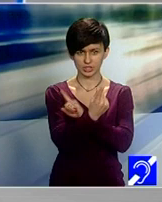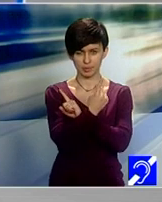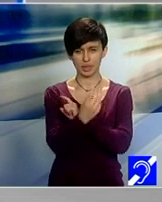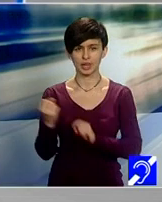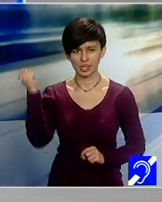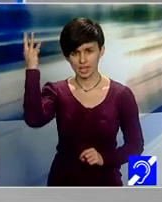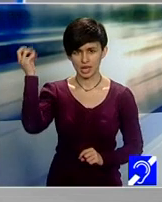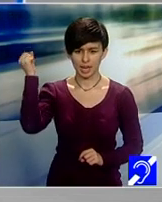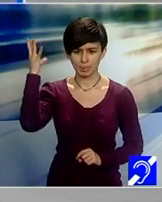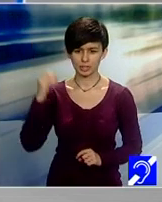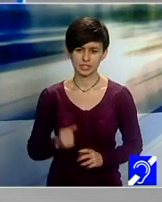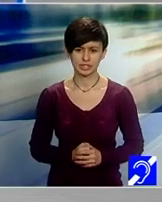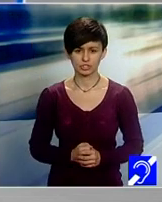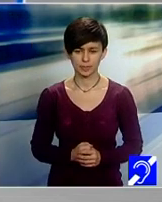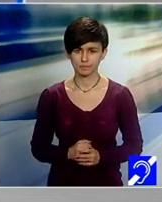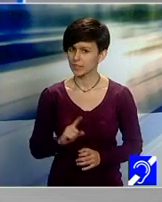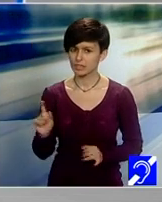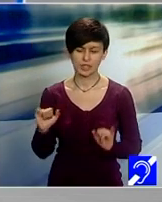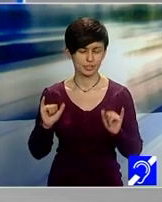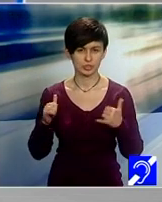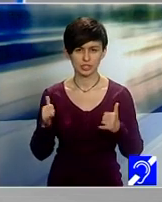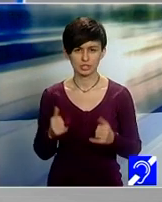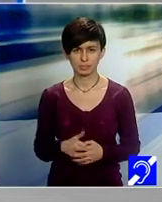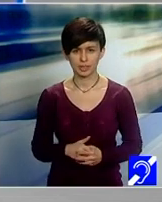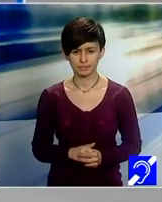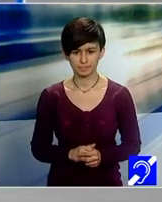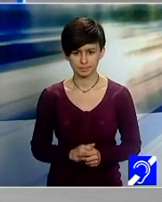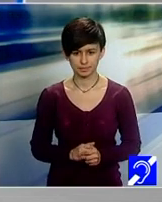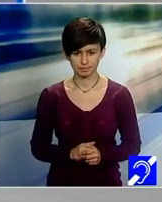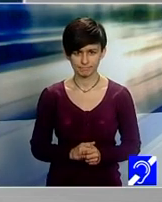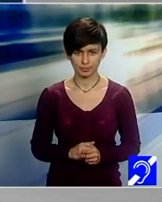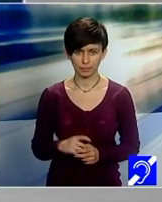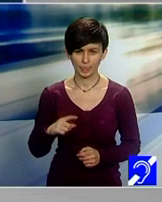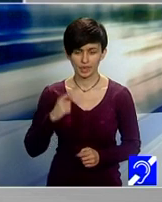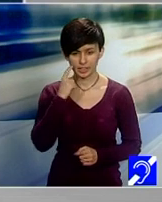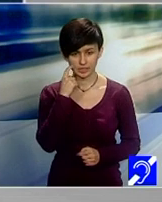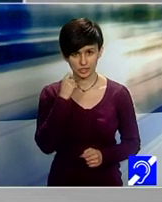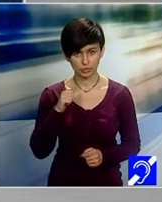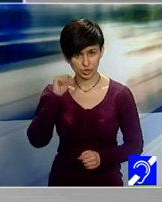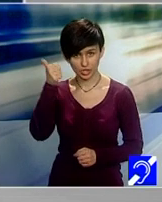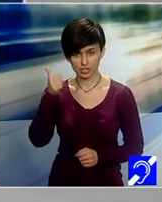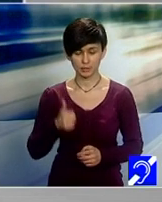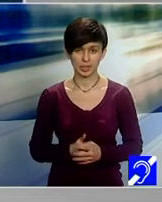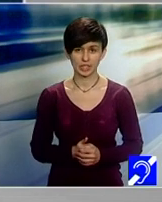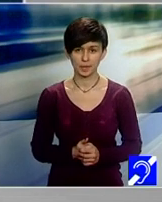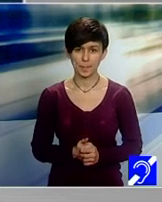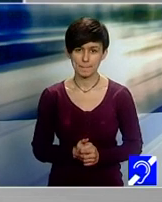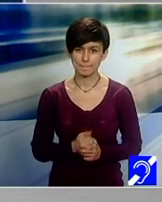că nu se întâmplă nici acest lucru. Sunt foarte curioasă mâine, că tot am văzut promo